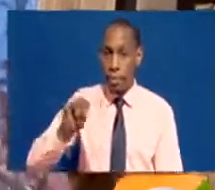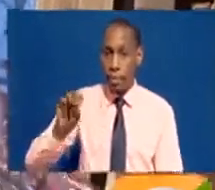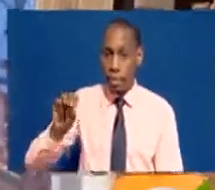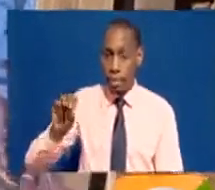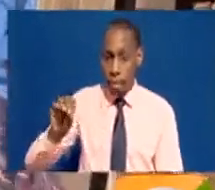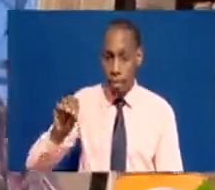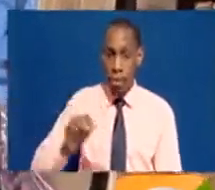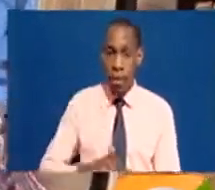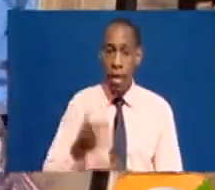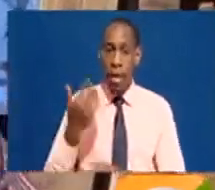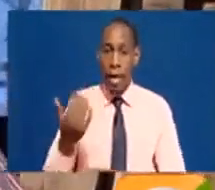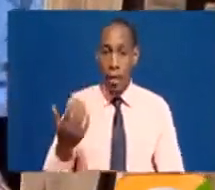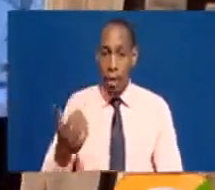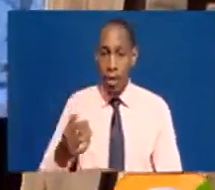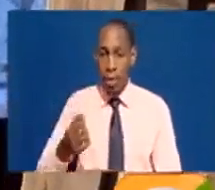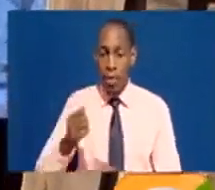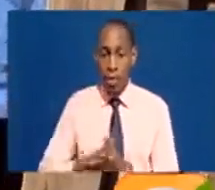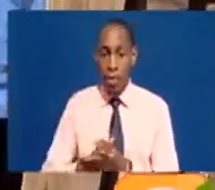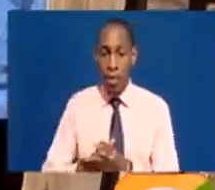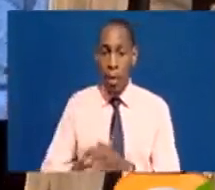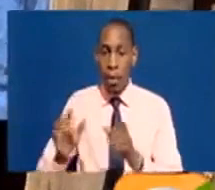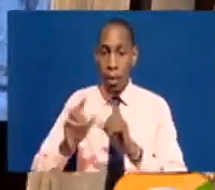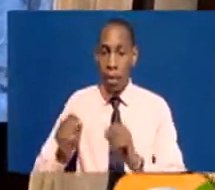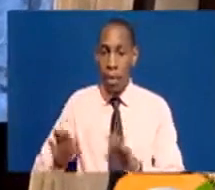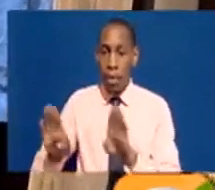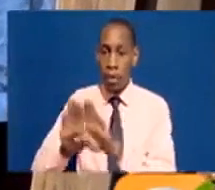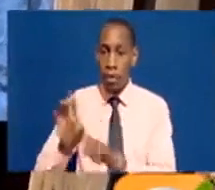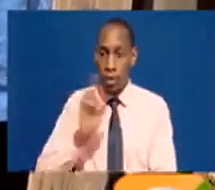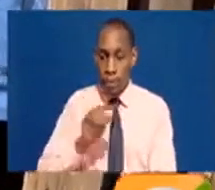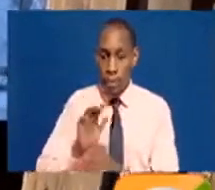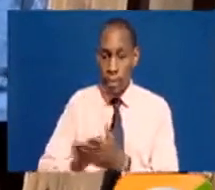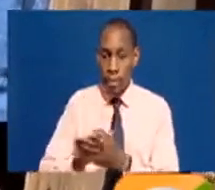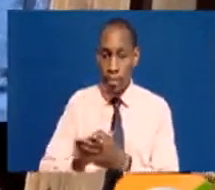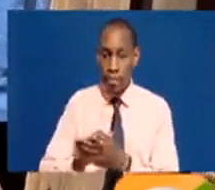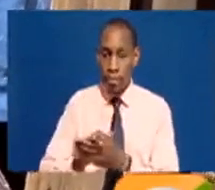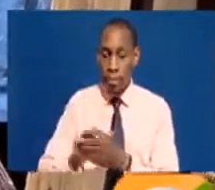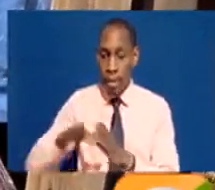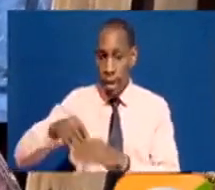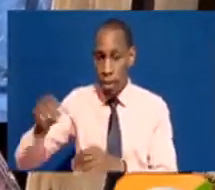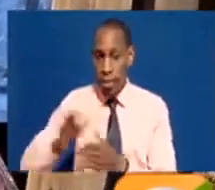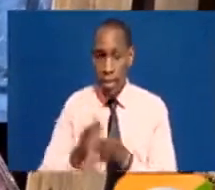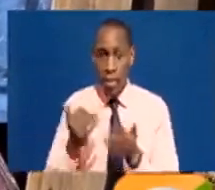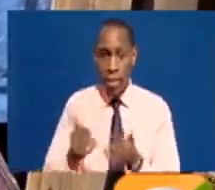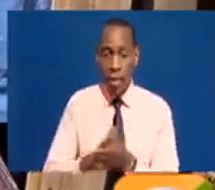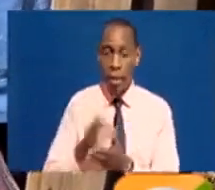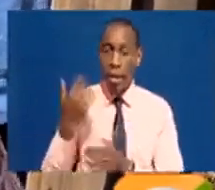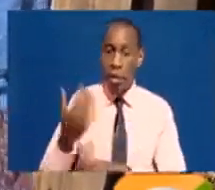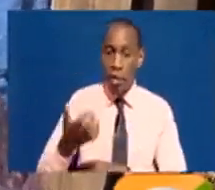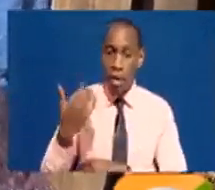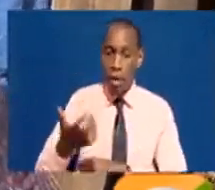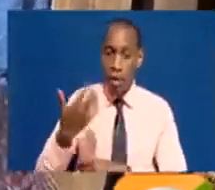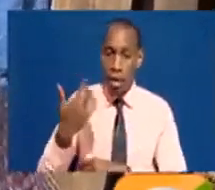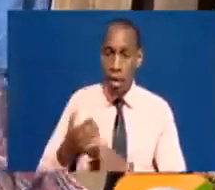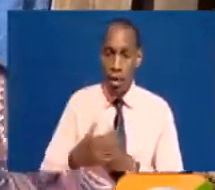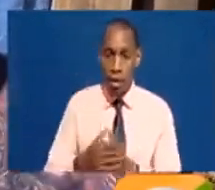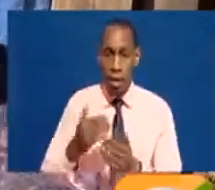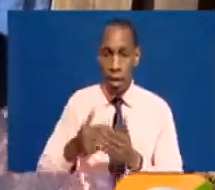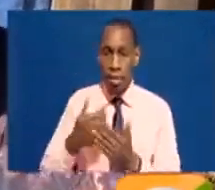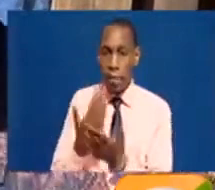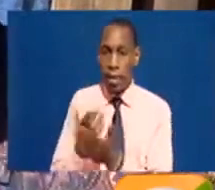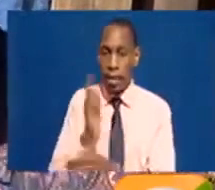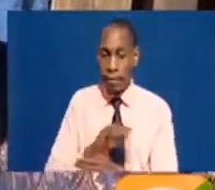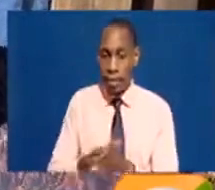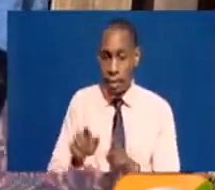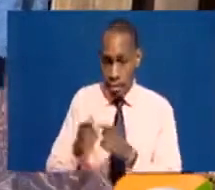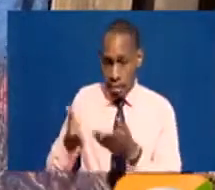alikuwa anagonga mlango kutoka kwa nyumba kwa vile mlango alisema ilikuwa imefungwa na nje. Sasa akawa nagonga milango kabla sijafika nikiwa